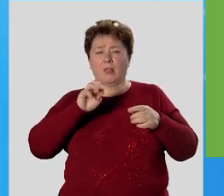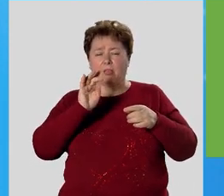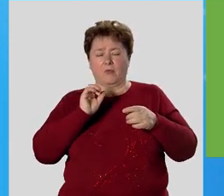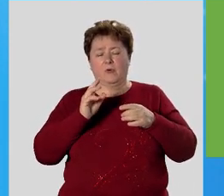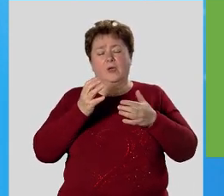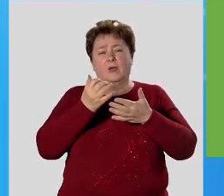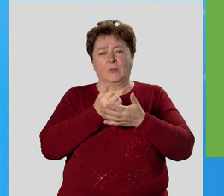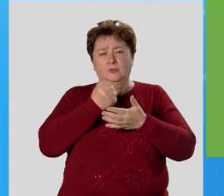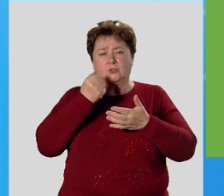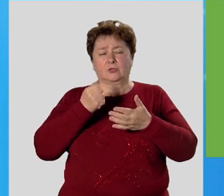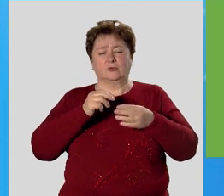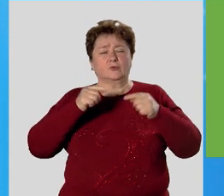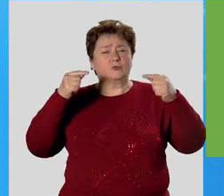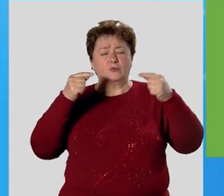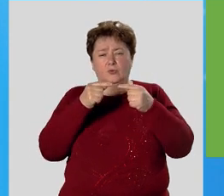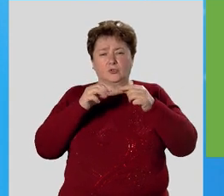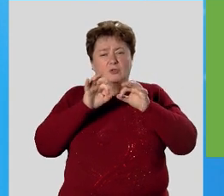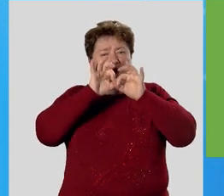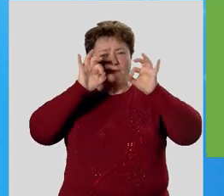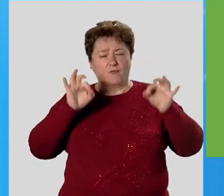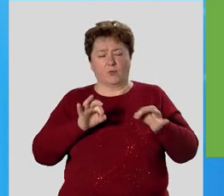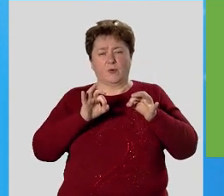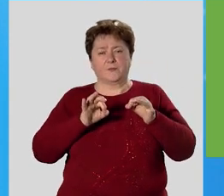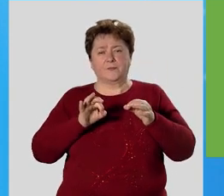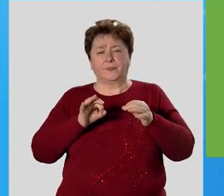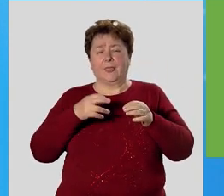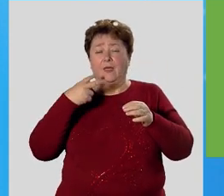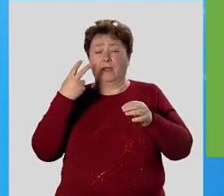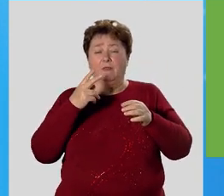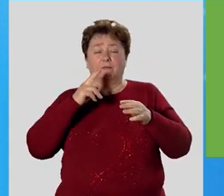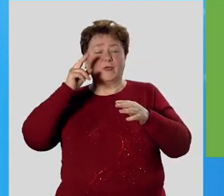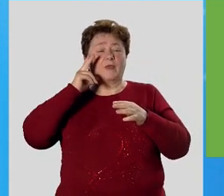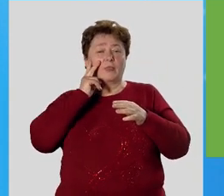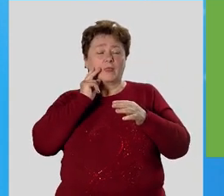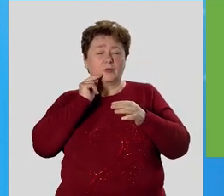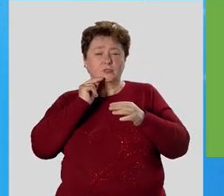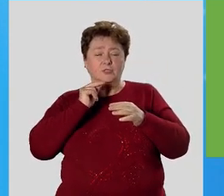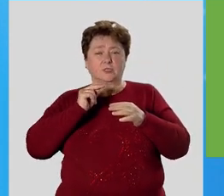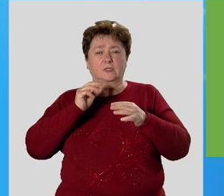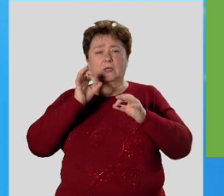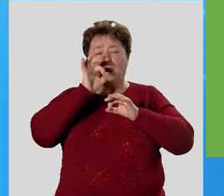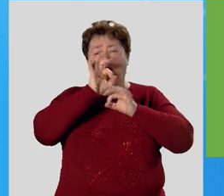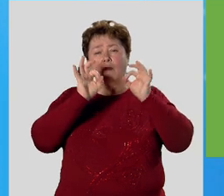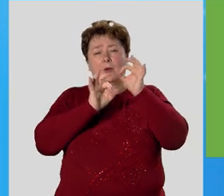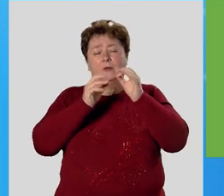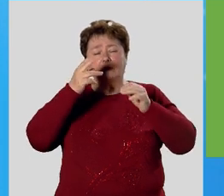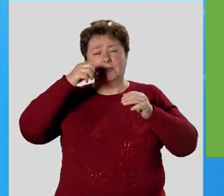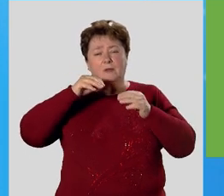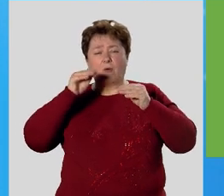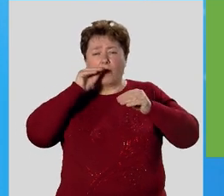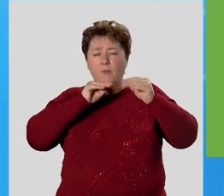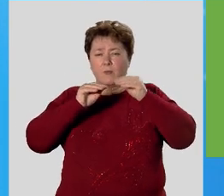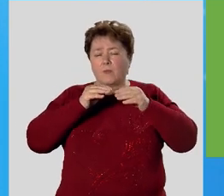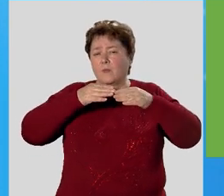и приобретают четкие формы. Две дочерние молекулы ДНК